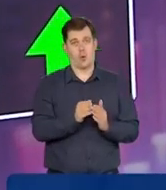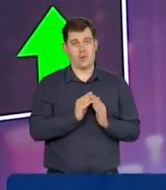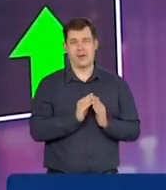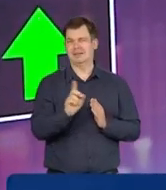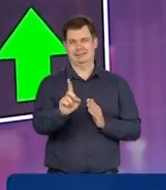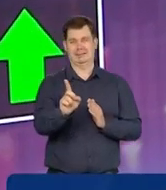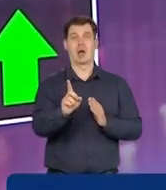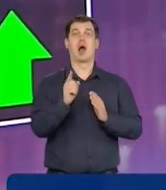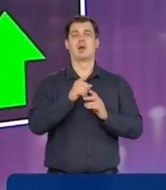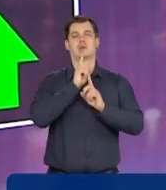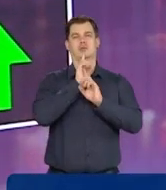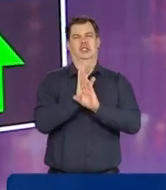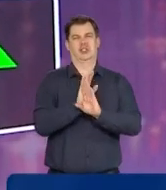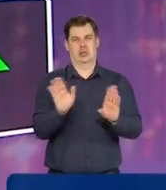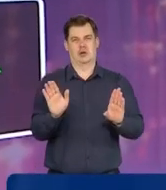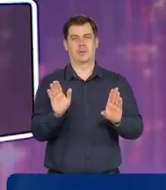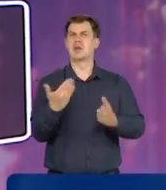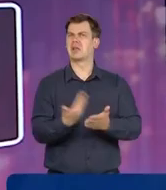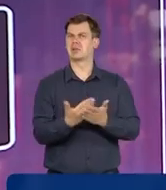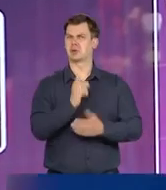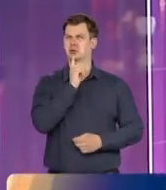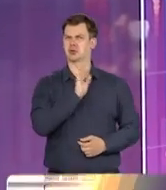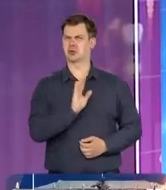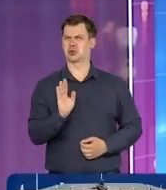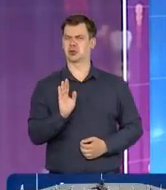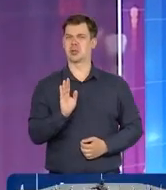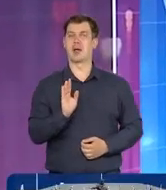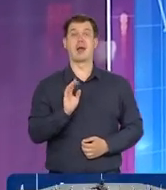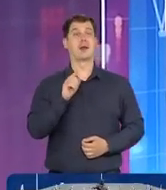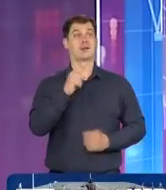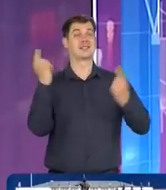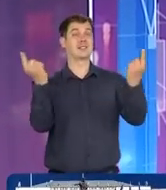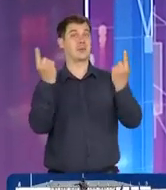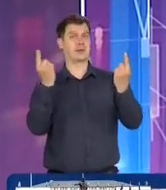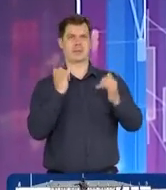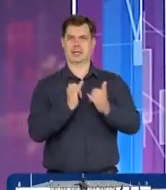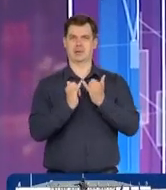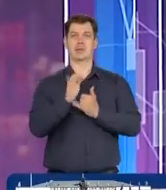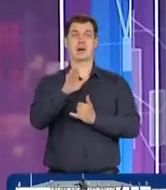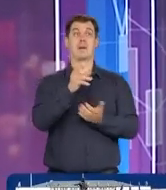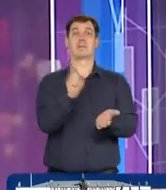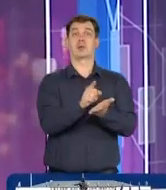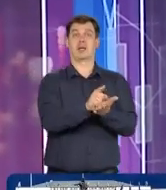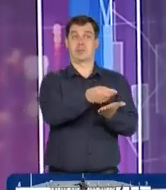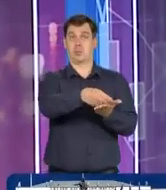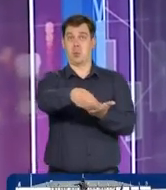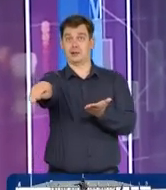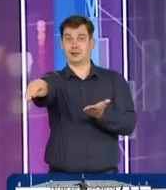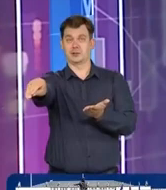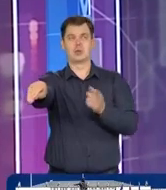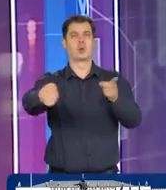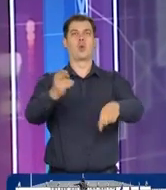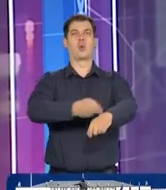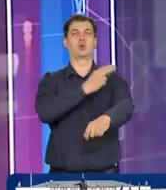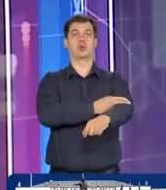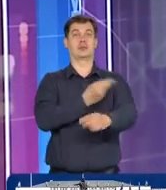trzeba przed urzędem skarbowym ale dlaczego cicho siedzieć a to dlatego że w takiej sytuacji jak mają państwo dostęp do zapłaty sam urząd skarbowy upomni